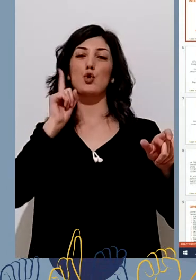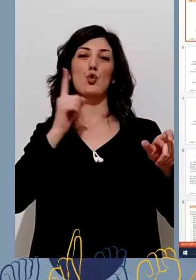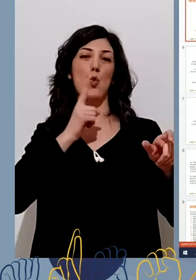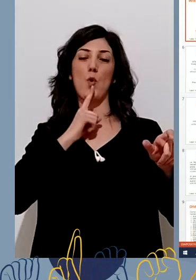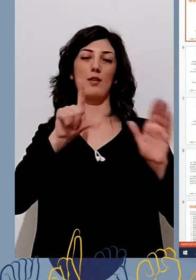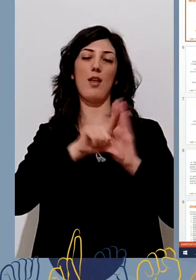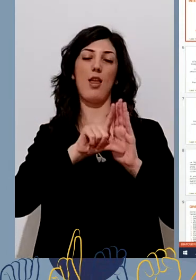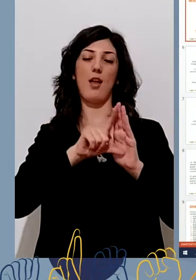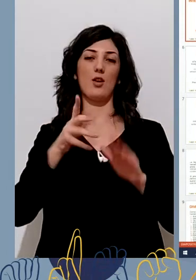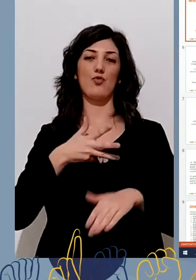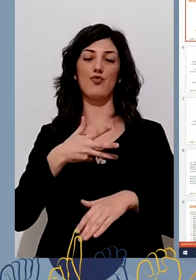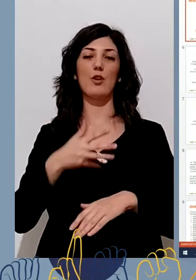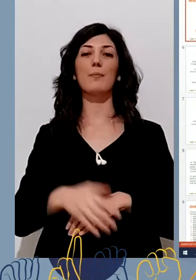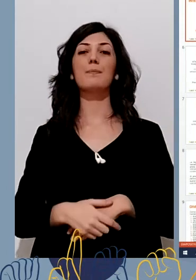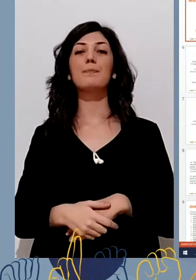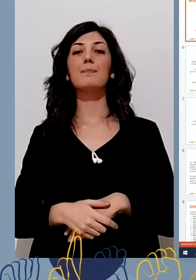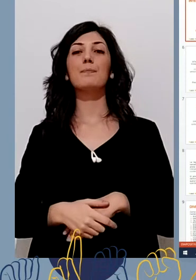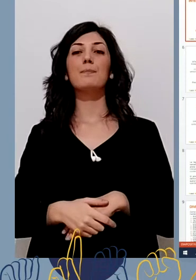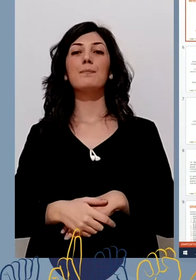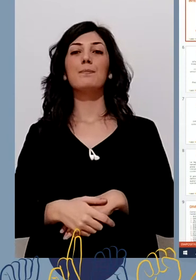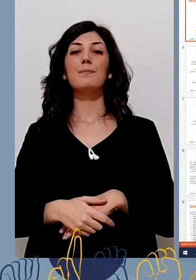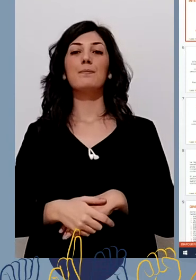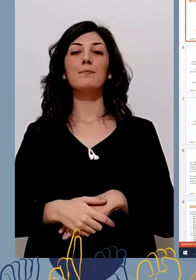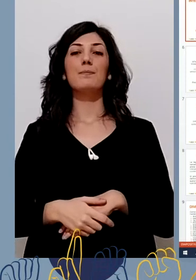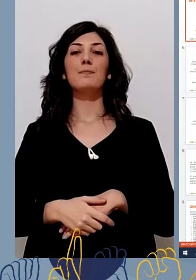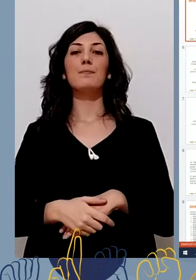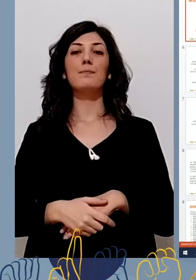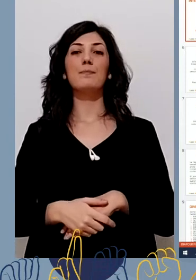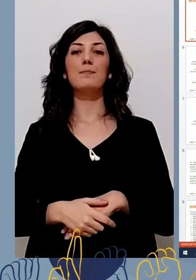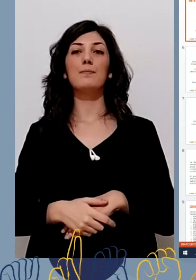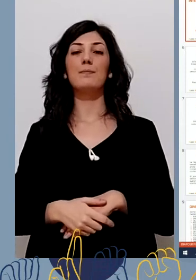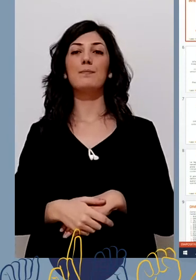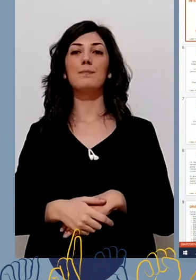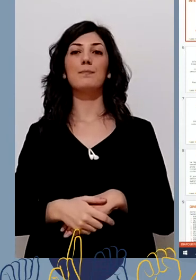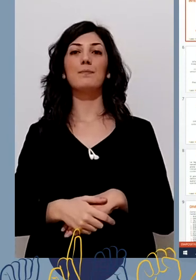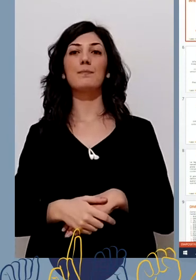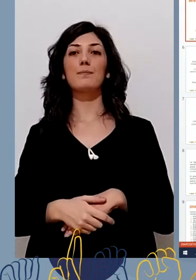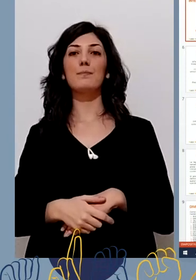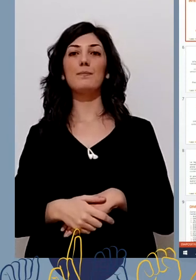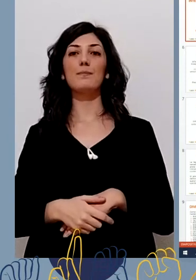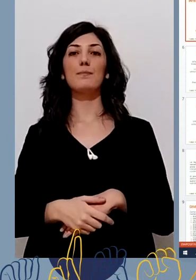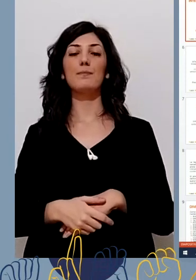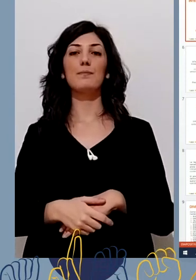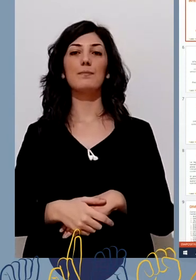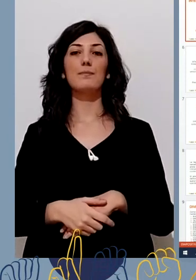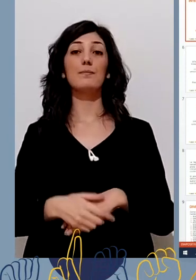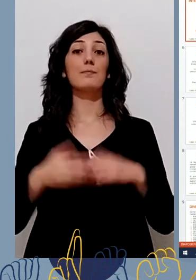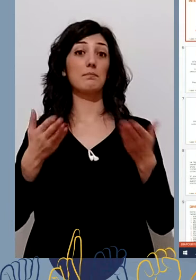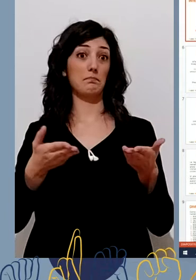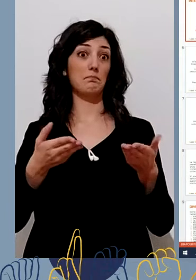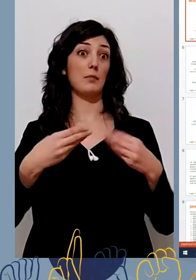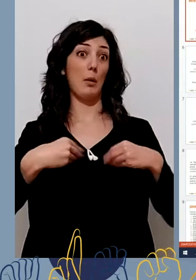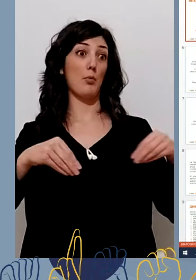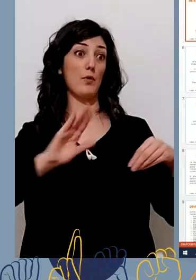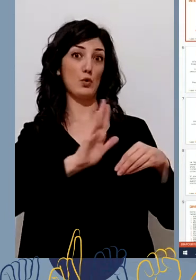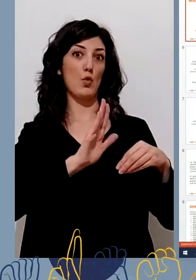questo tipo di denominazione. Certo, e... Diciamo, visto che lei appunto è come professione anche interprete appunto nella lingua